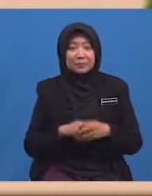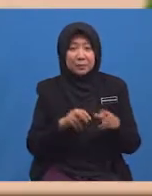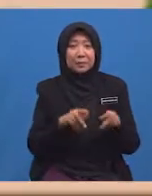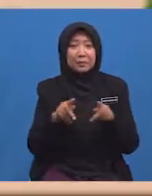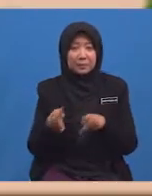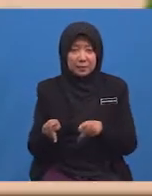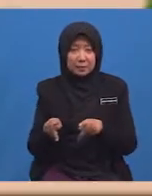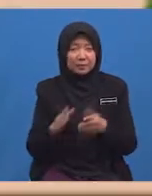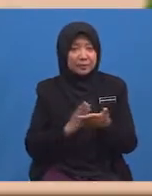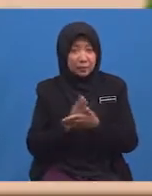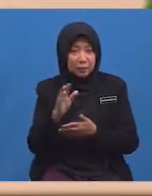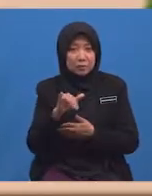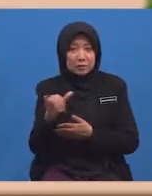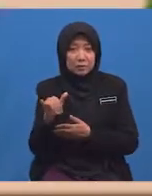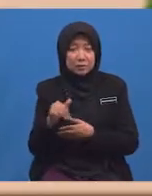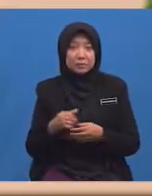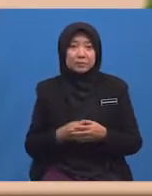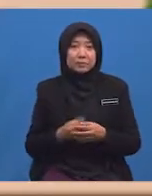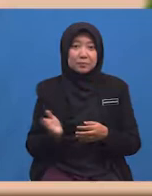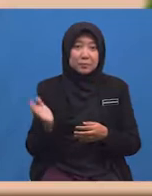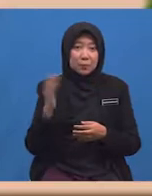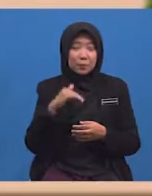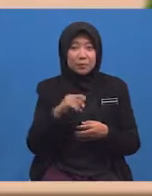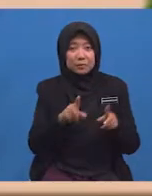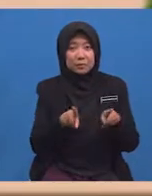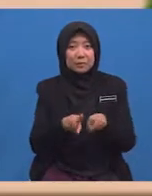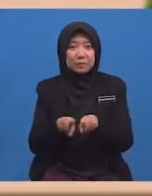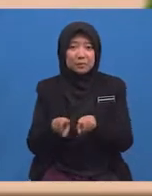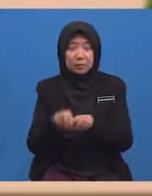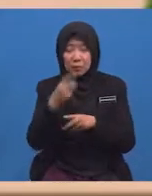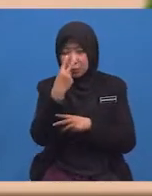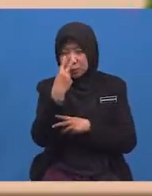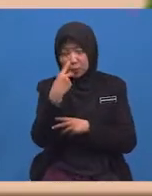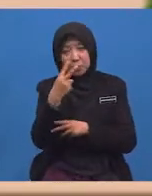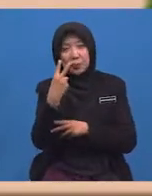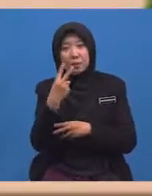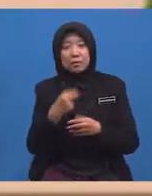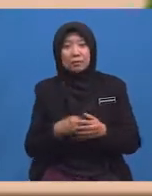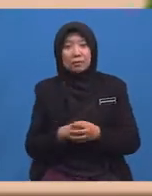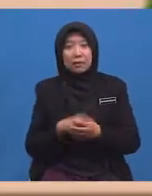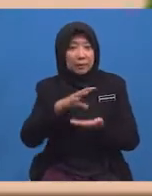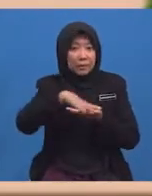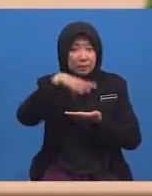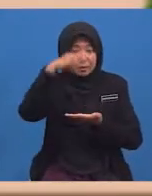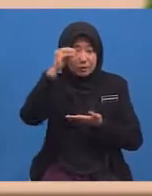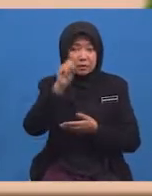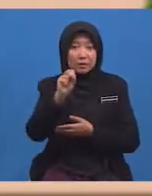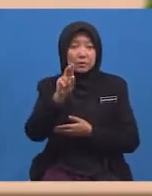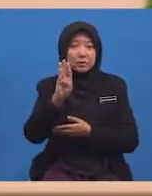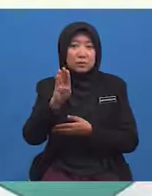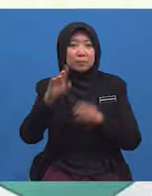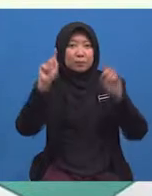pelajar, seterusnya, jom kita sama-sama meneliti dan mempelajari subtopik yang